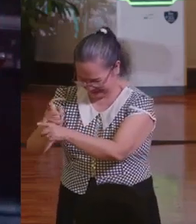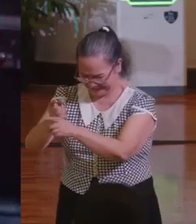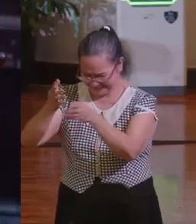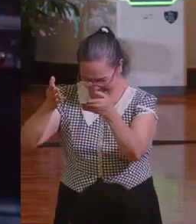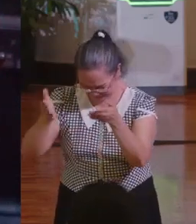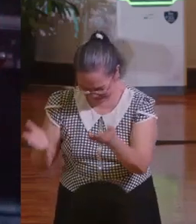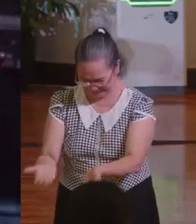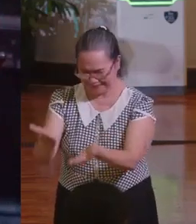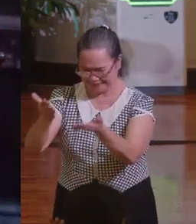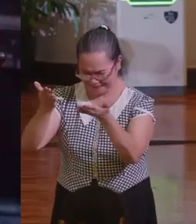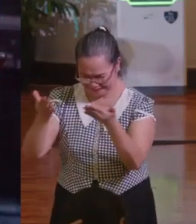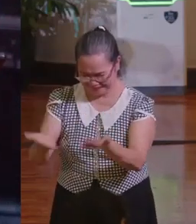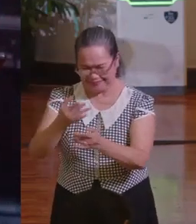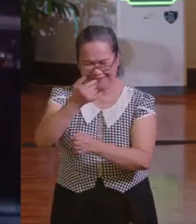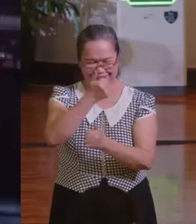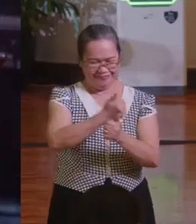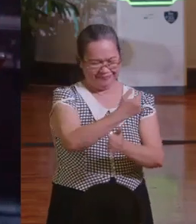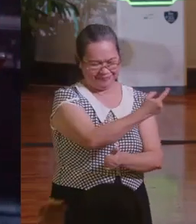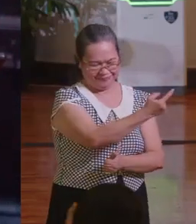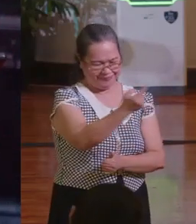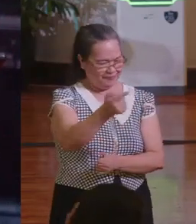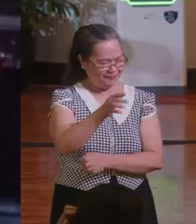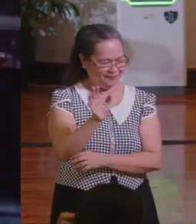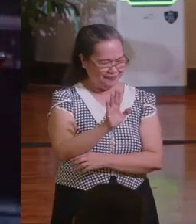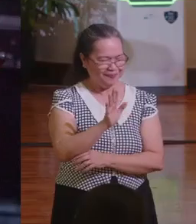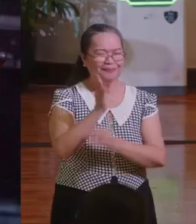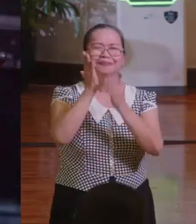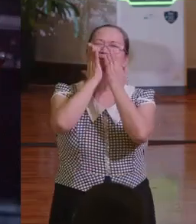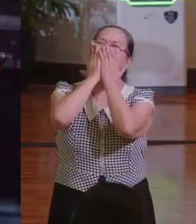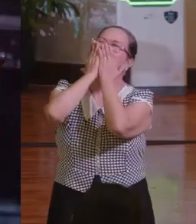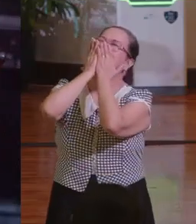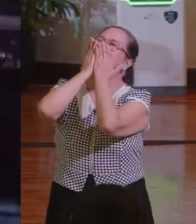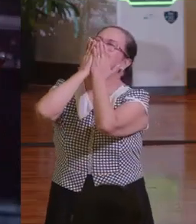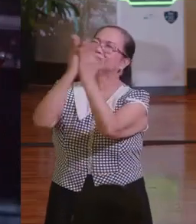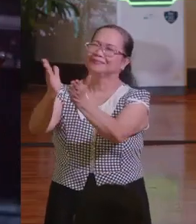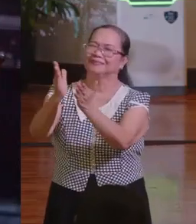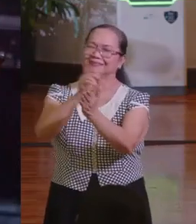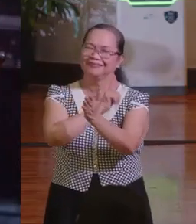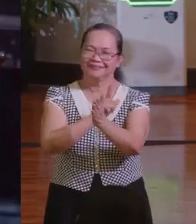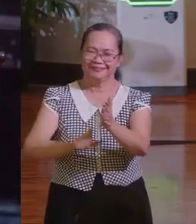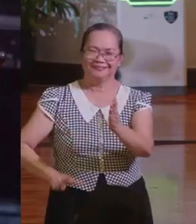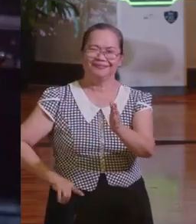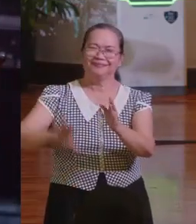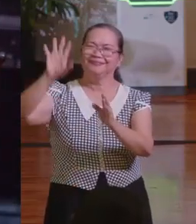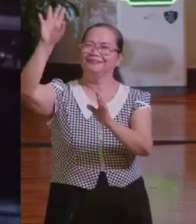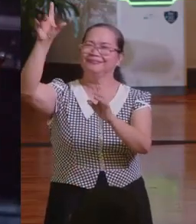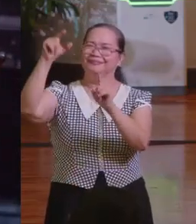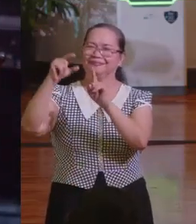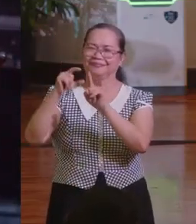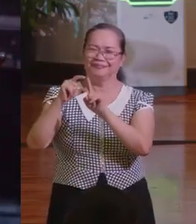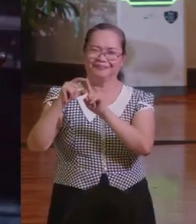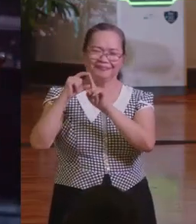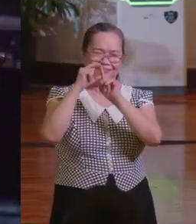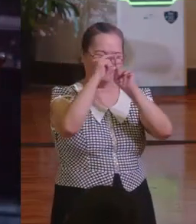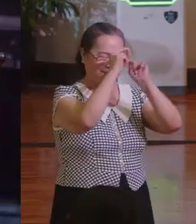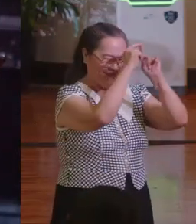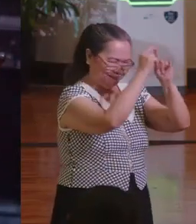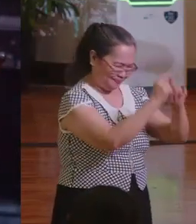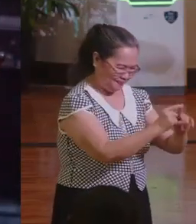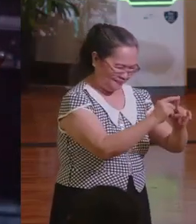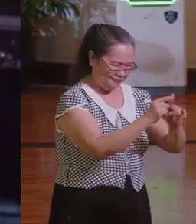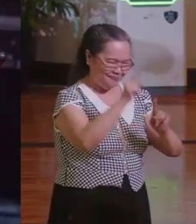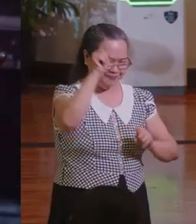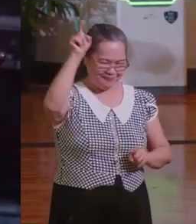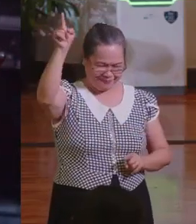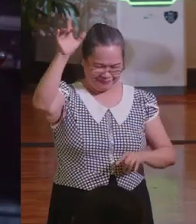magtaguyod ng bawat isa. Maraming salamat po sa inyong salita, O Diyos. Sa alam namin na kayo